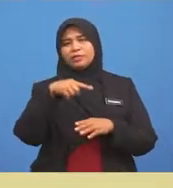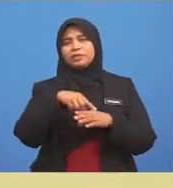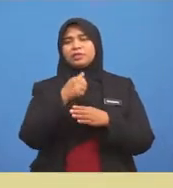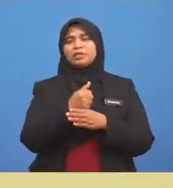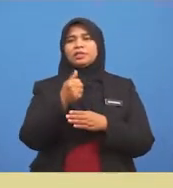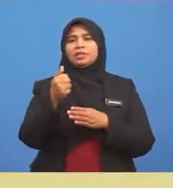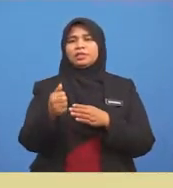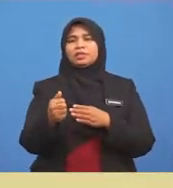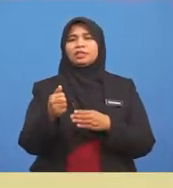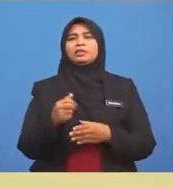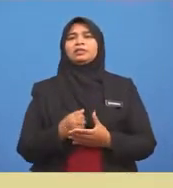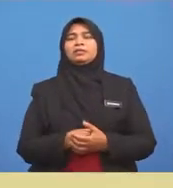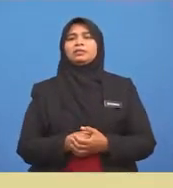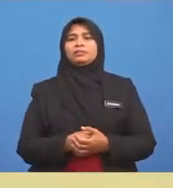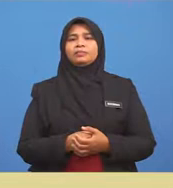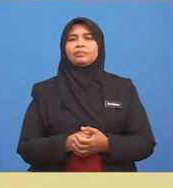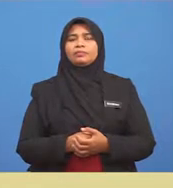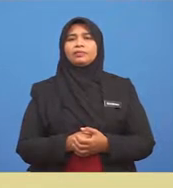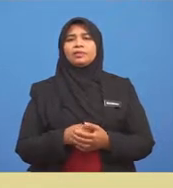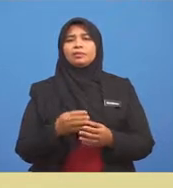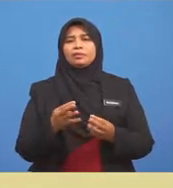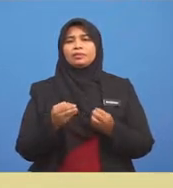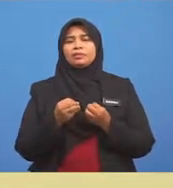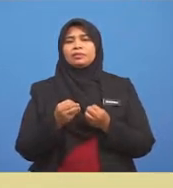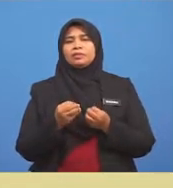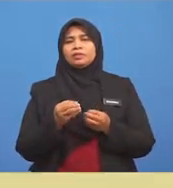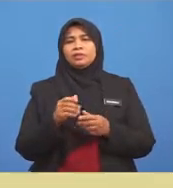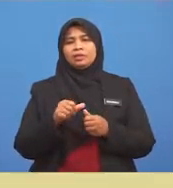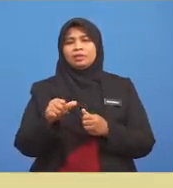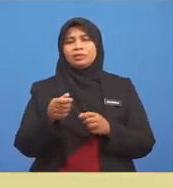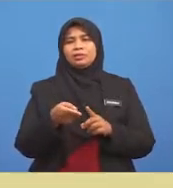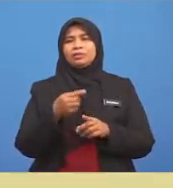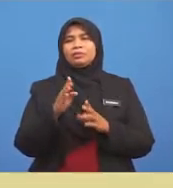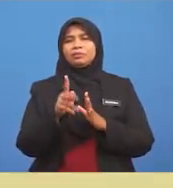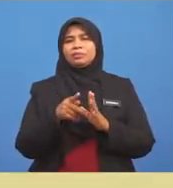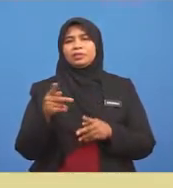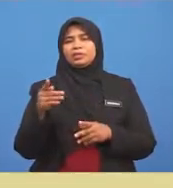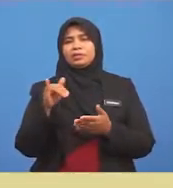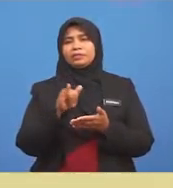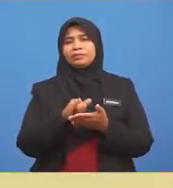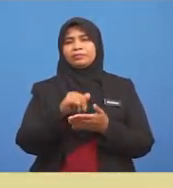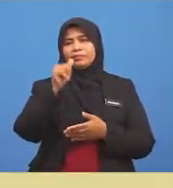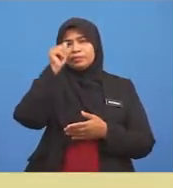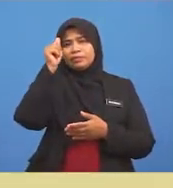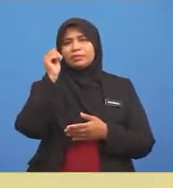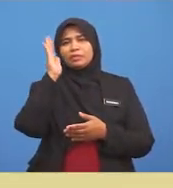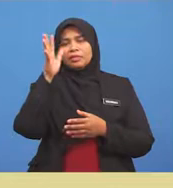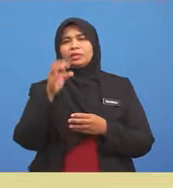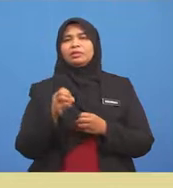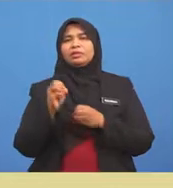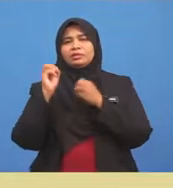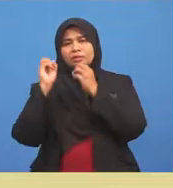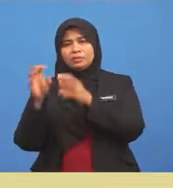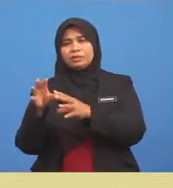alaihi wasallam di akhirat kelak. Na'udzubillahi min zalik. Allah juga akan mencampakkan mereka